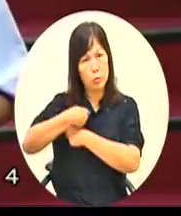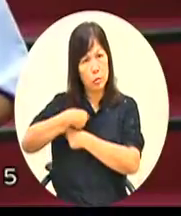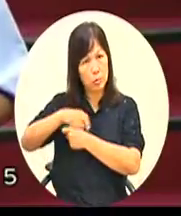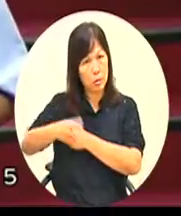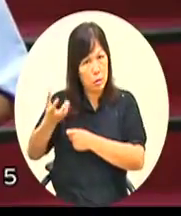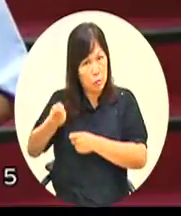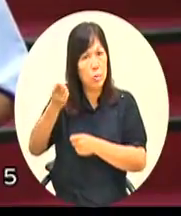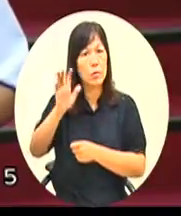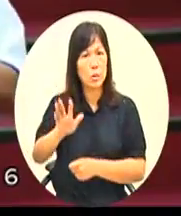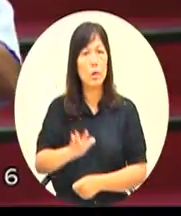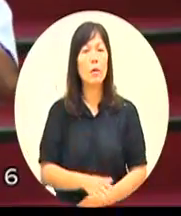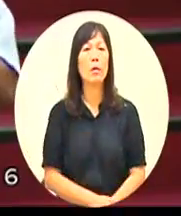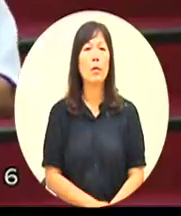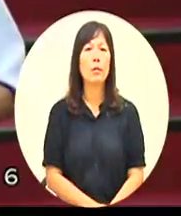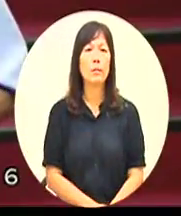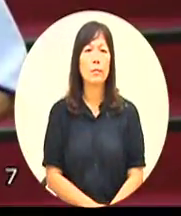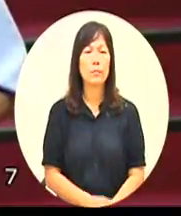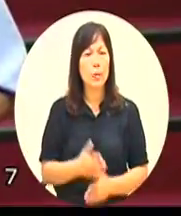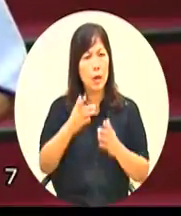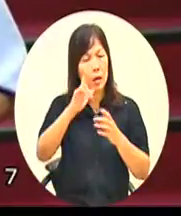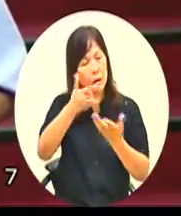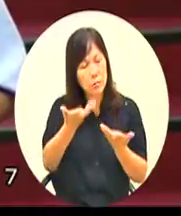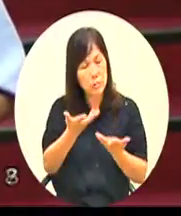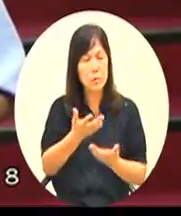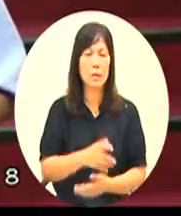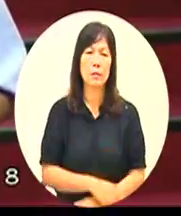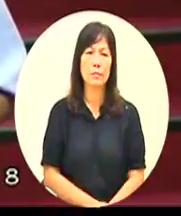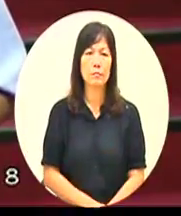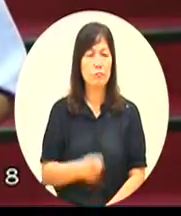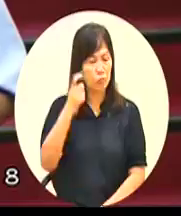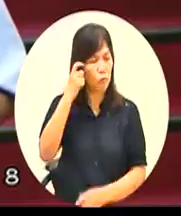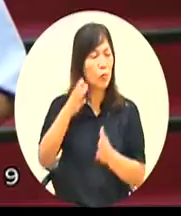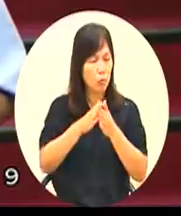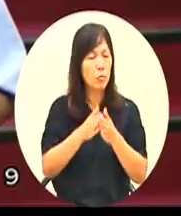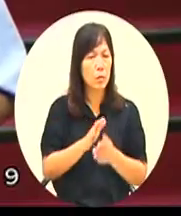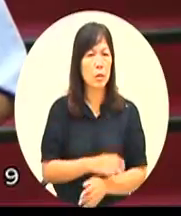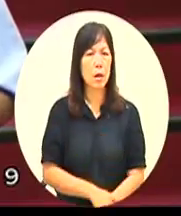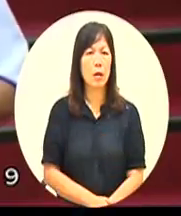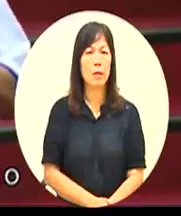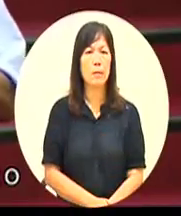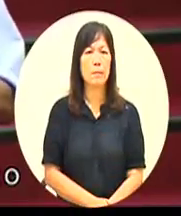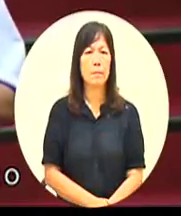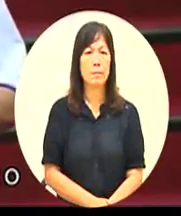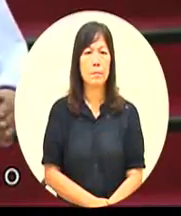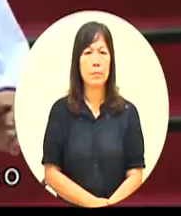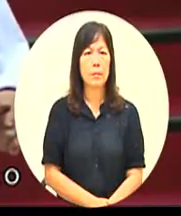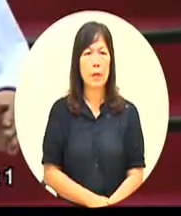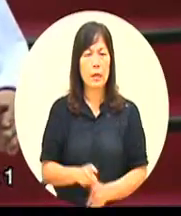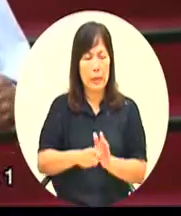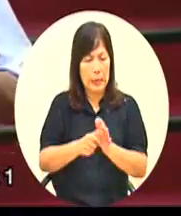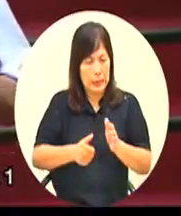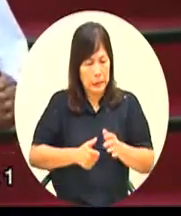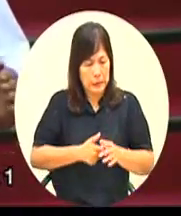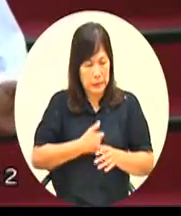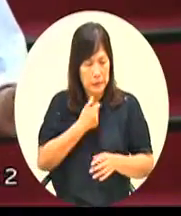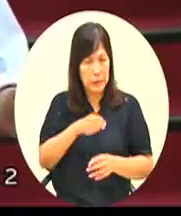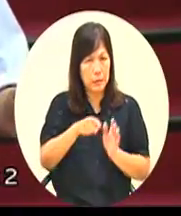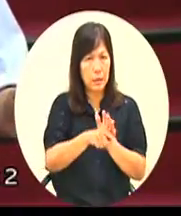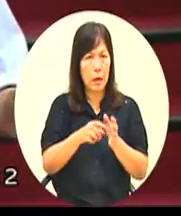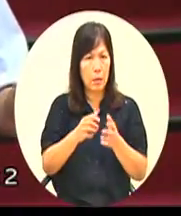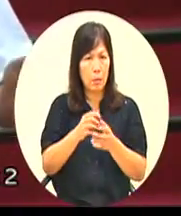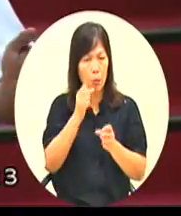益，那老师呢，也要考虑到年金改革实际上运